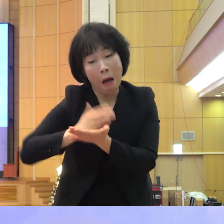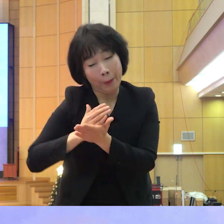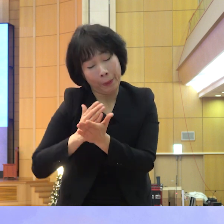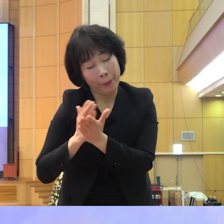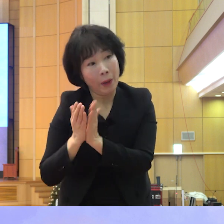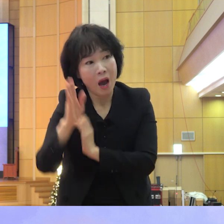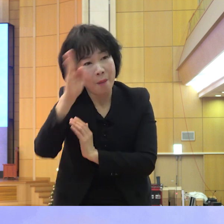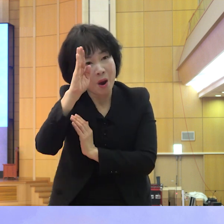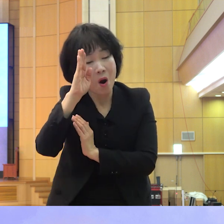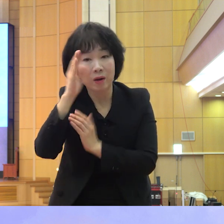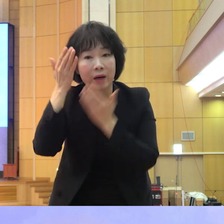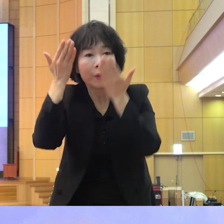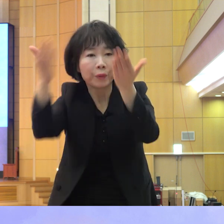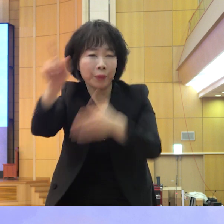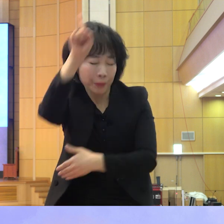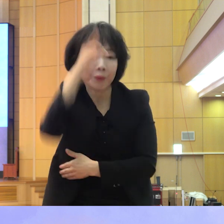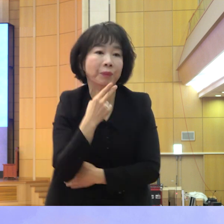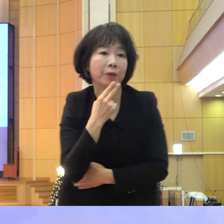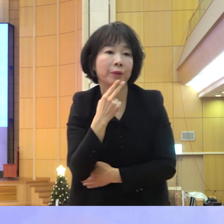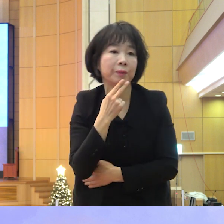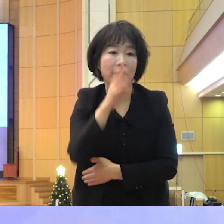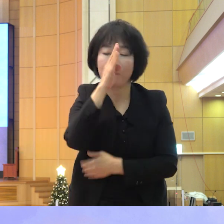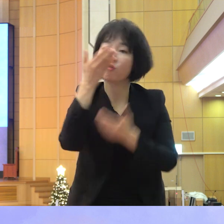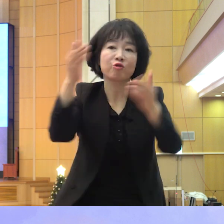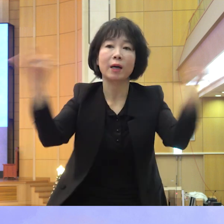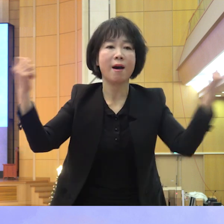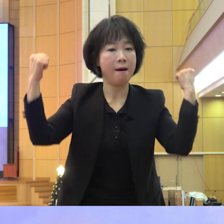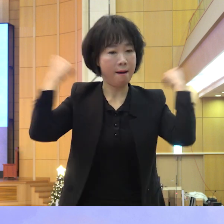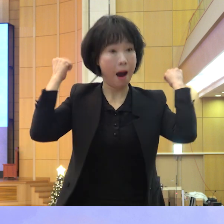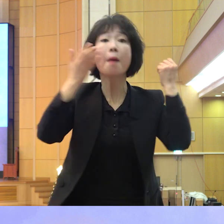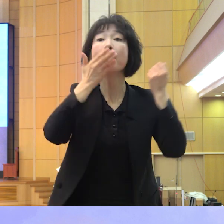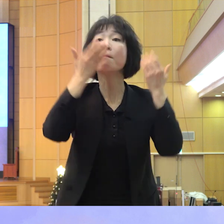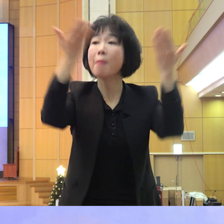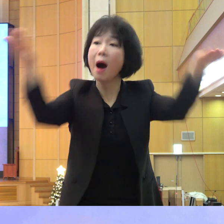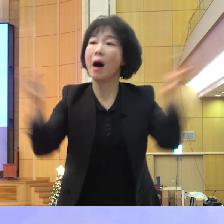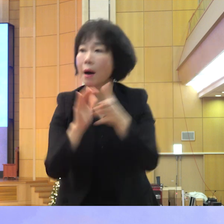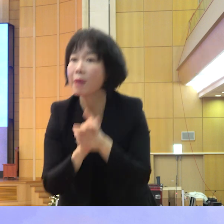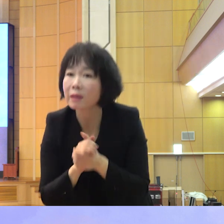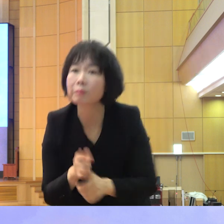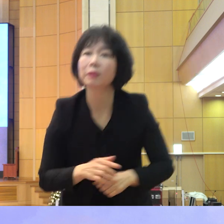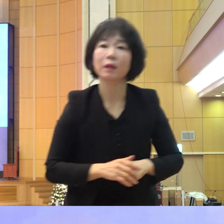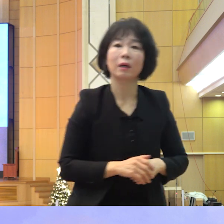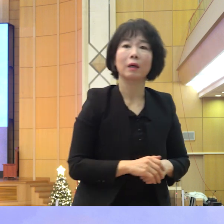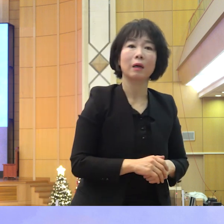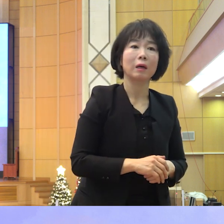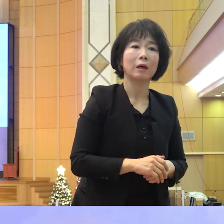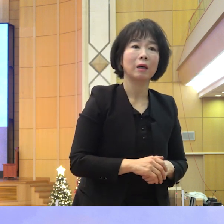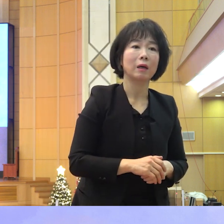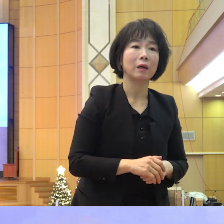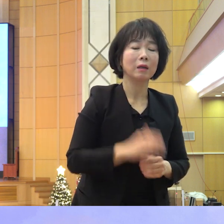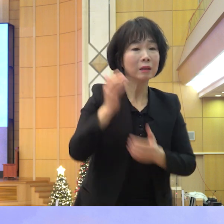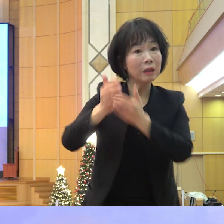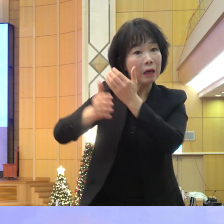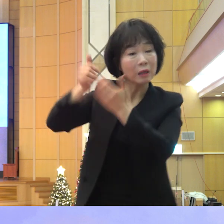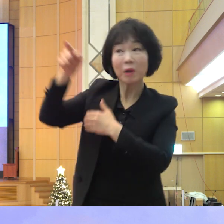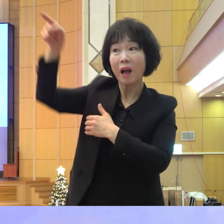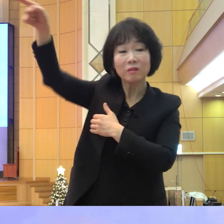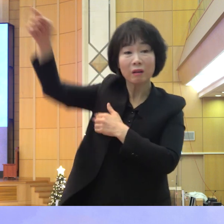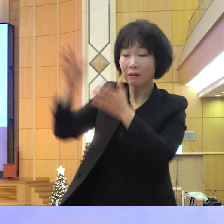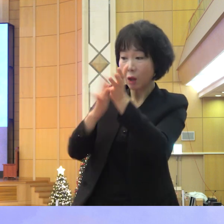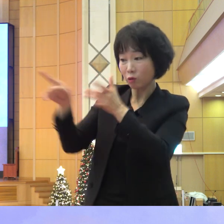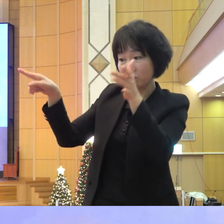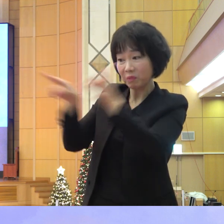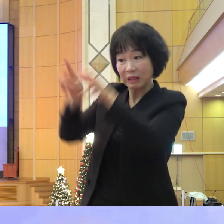엄청나게 많아. 이 모든 애굽에 하나님께서 질병을 내렸는데,